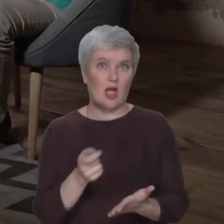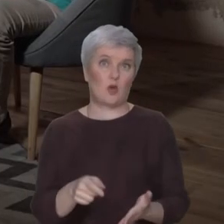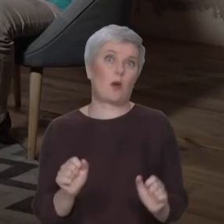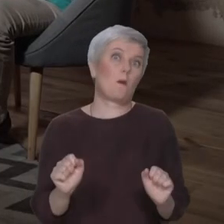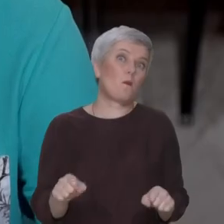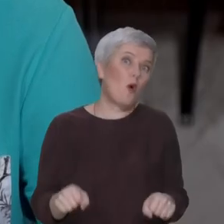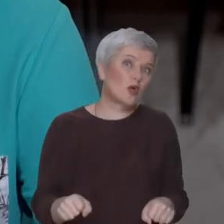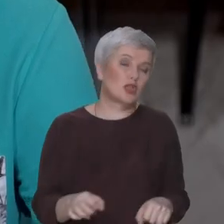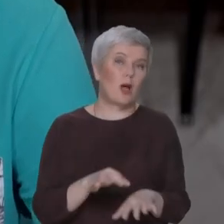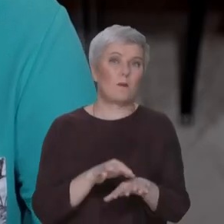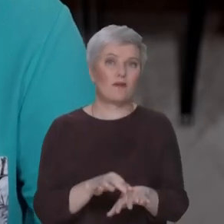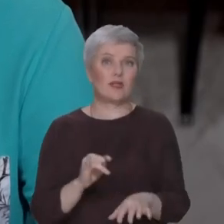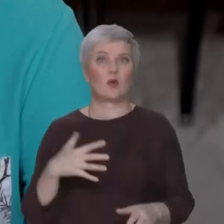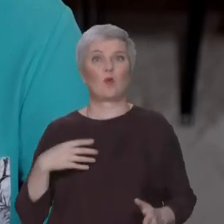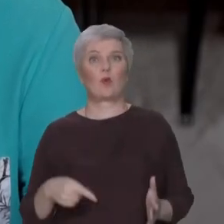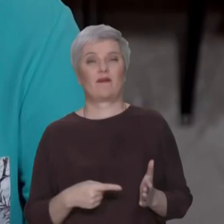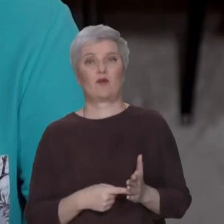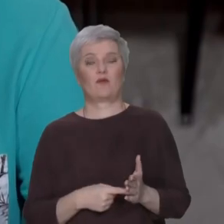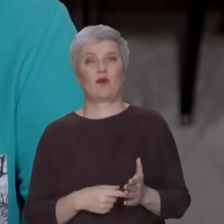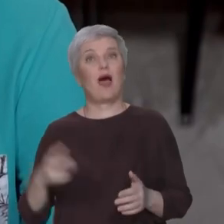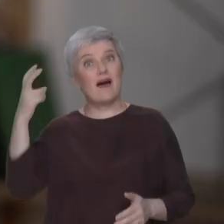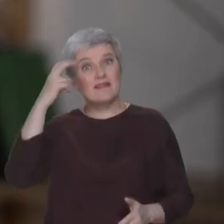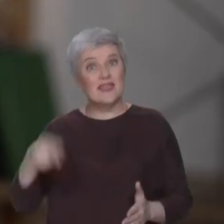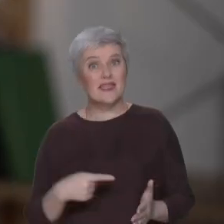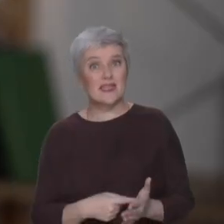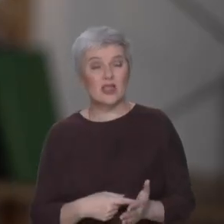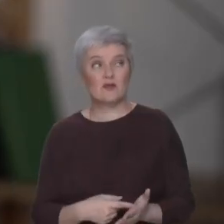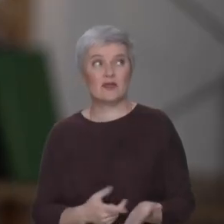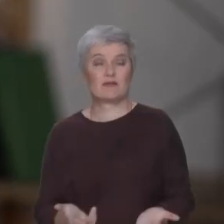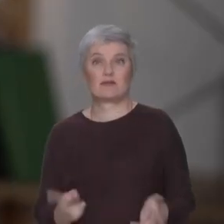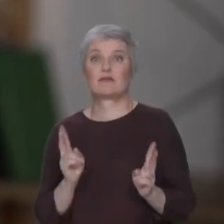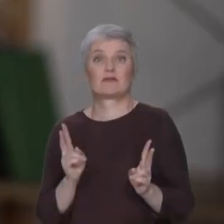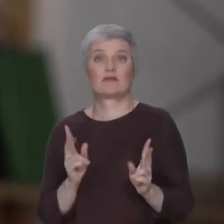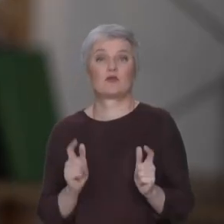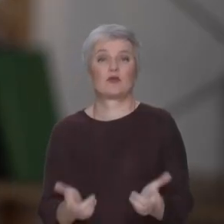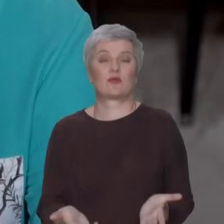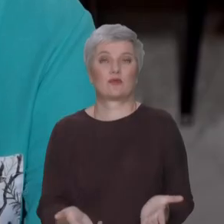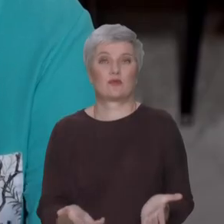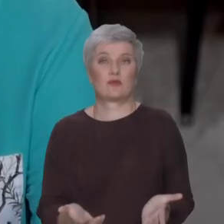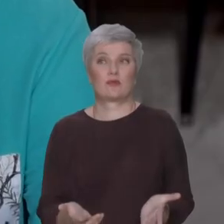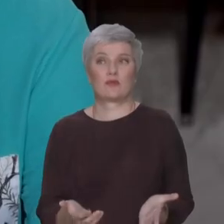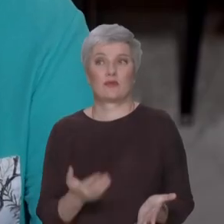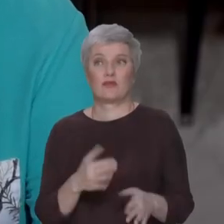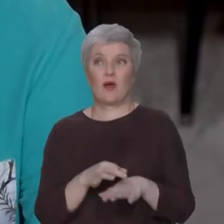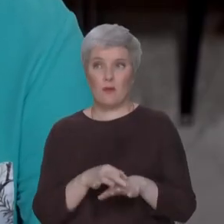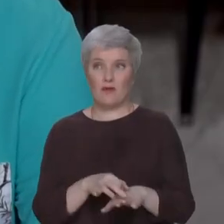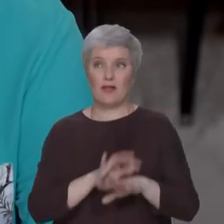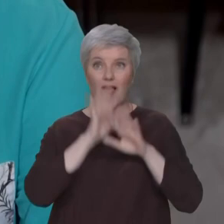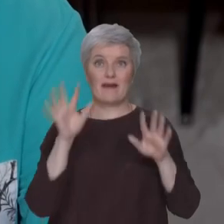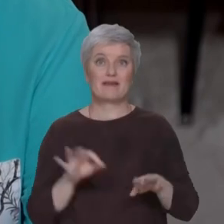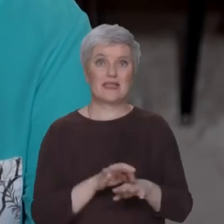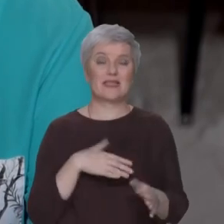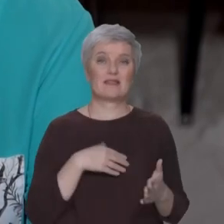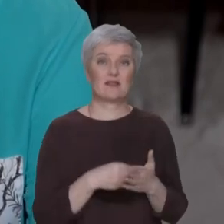можна провести у Львові. В Києві, ну хто на це піде? Ви провели весілля